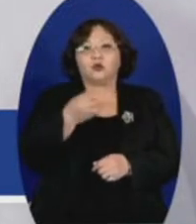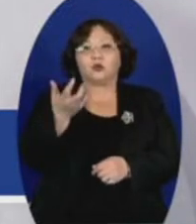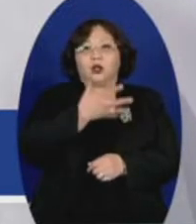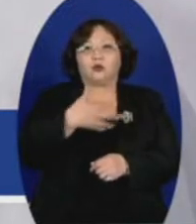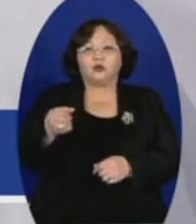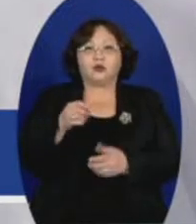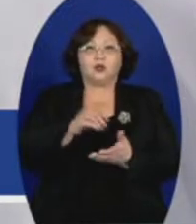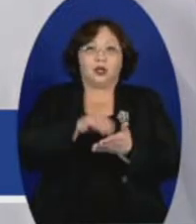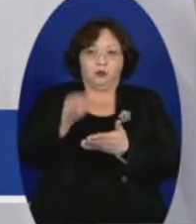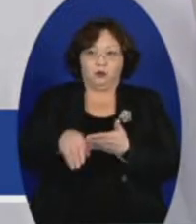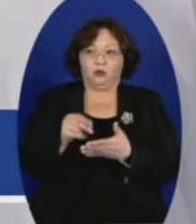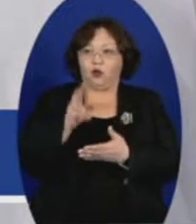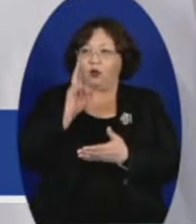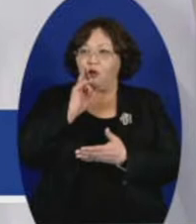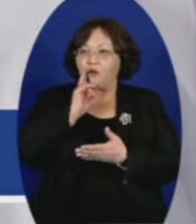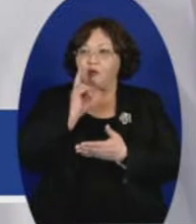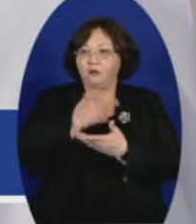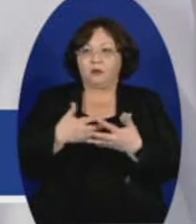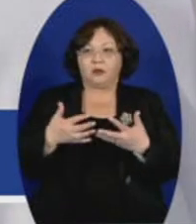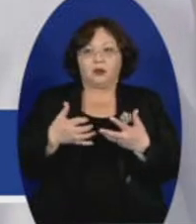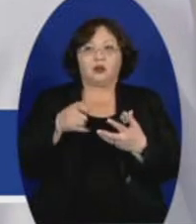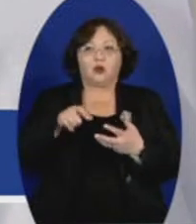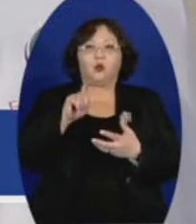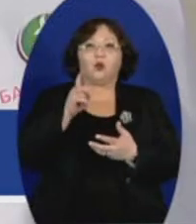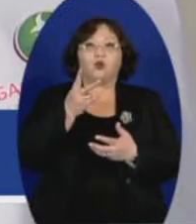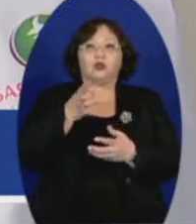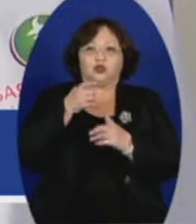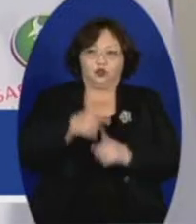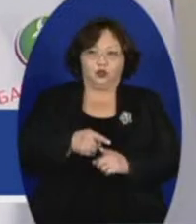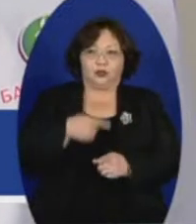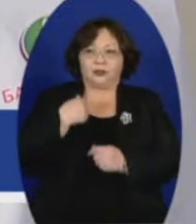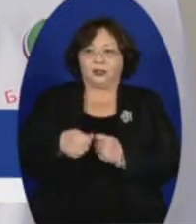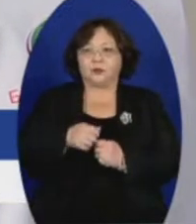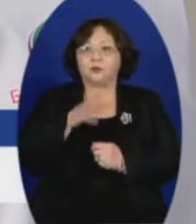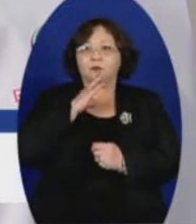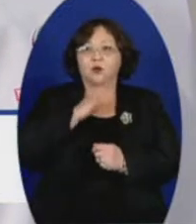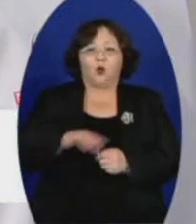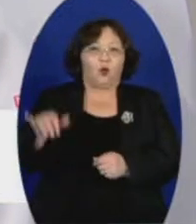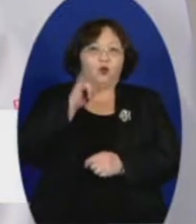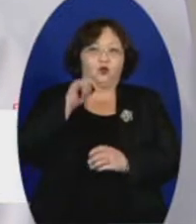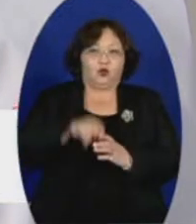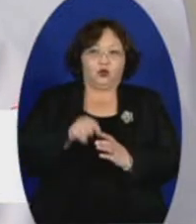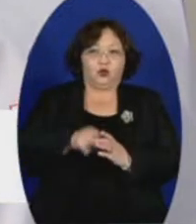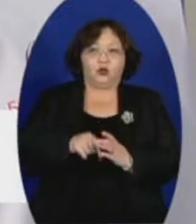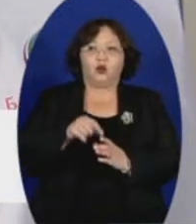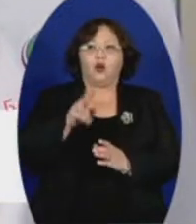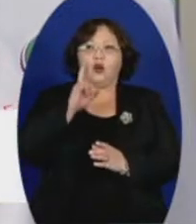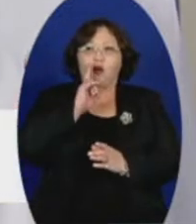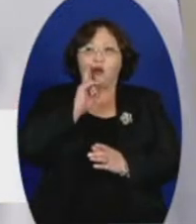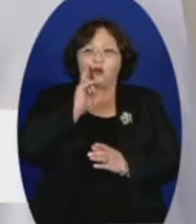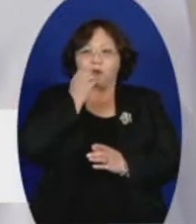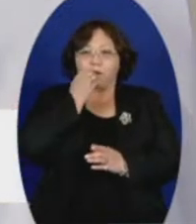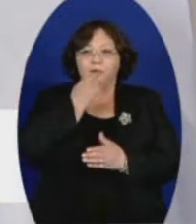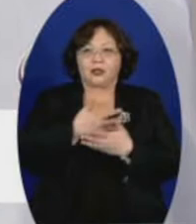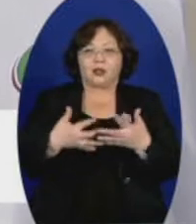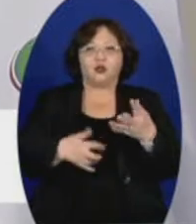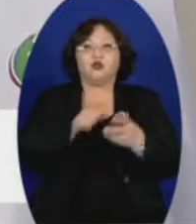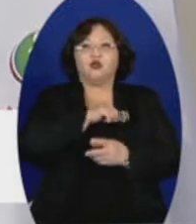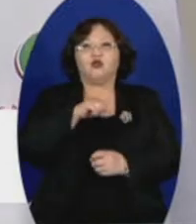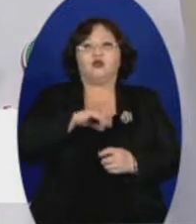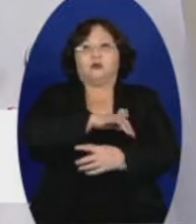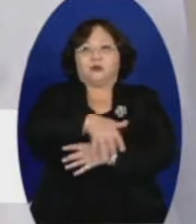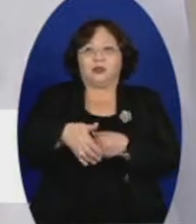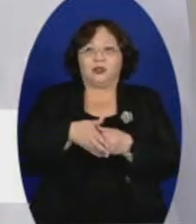тэрбум төгрөгийг энэ хүнсний хөвцөлд зарцуулахар байгаа. Ер нь дотооддоо бид нар бол хүнсээ хийж, хоол хүнсээ гаднаас